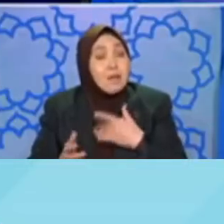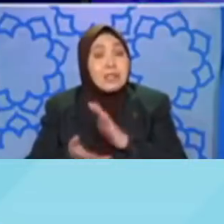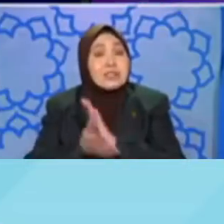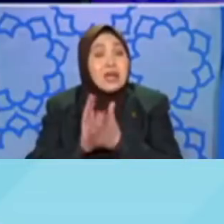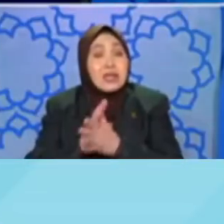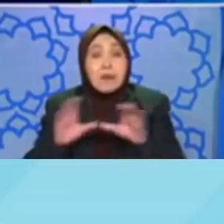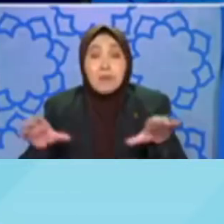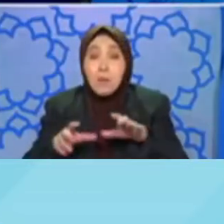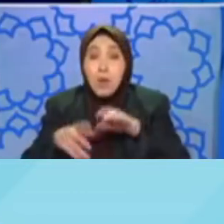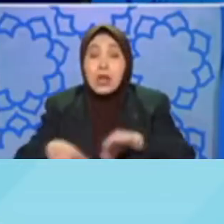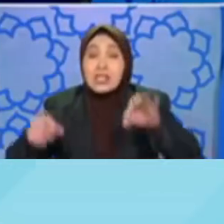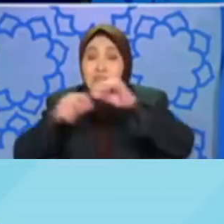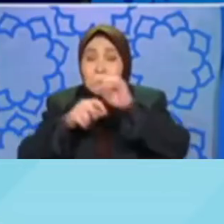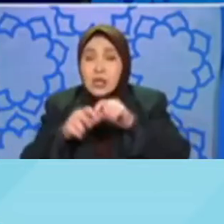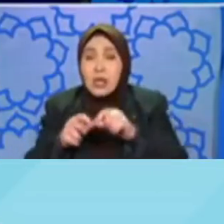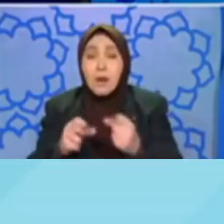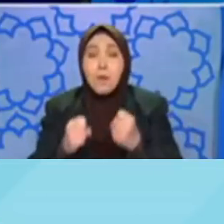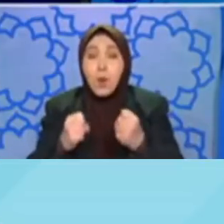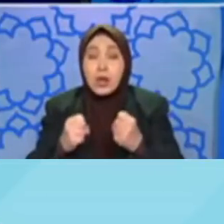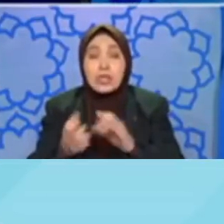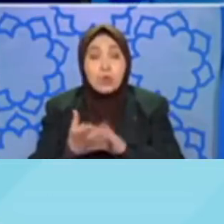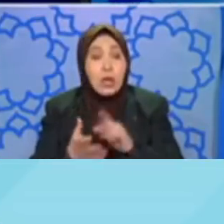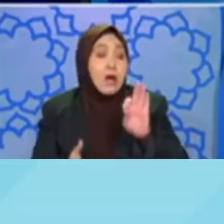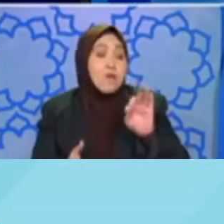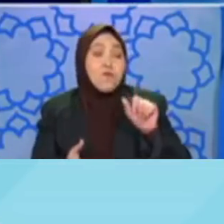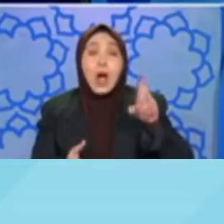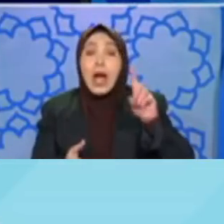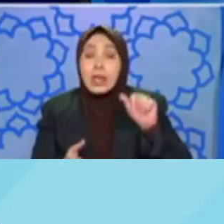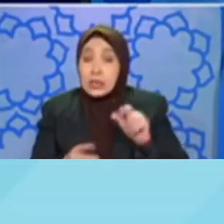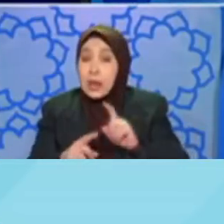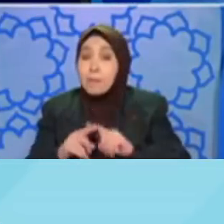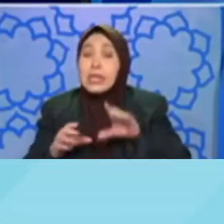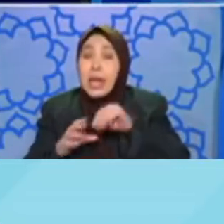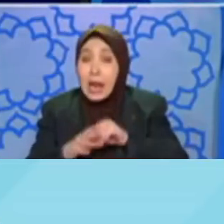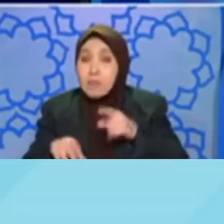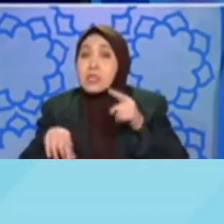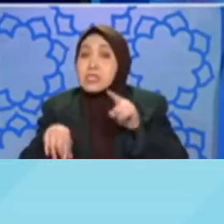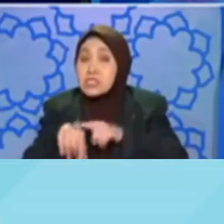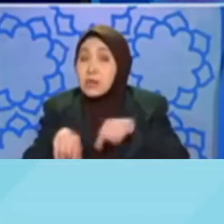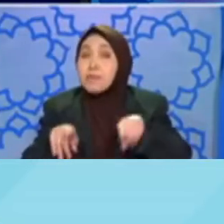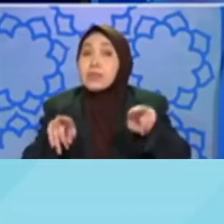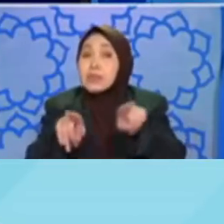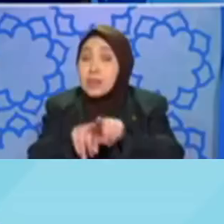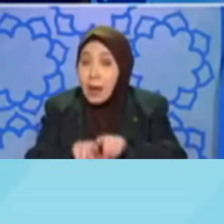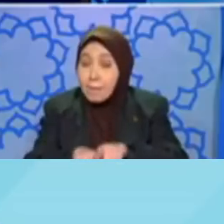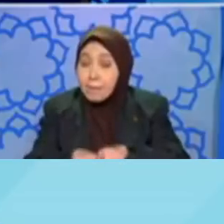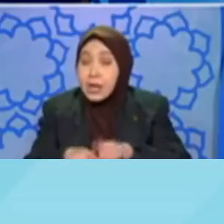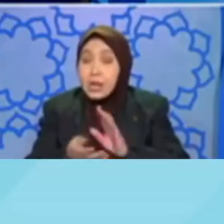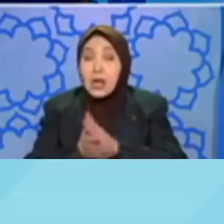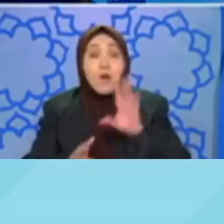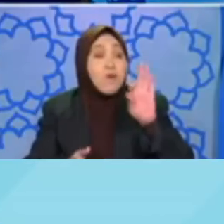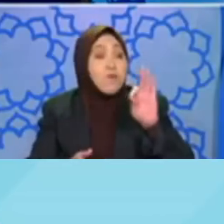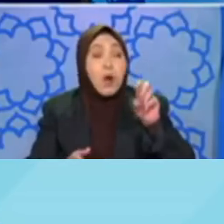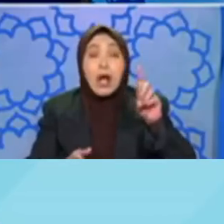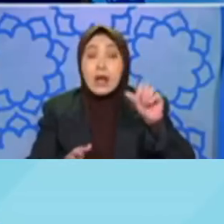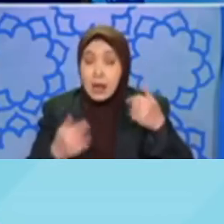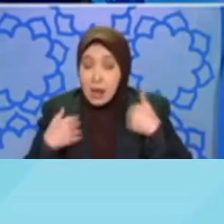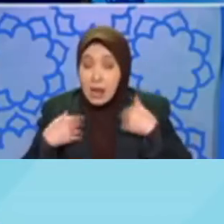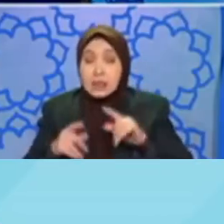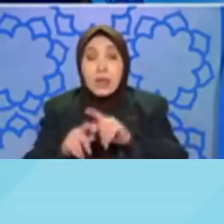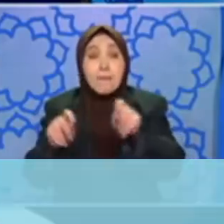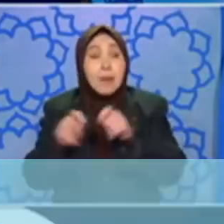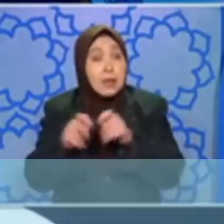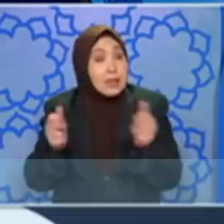membuat kesimpulan yang matang. Itu adalah fuad ya. Tetapi dalam masa yang sama, fuad juga adalah tempat